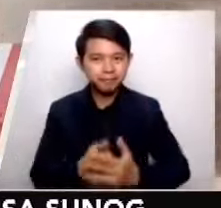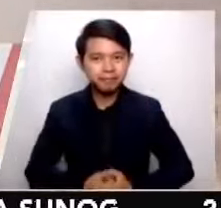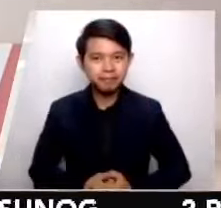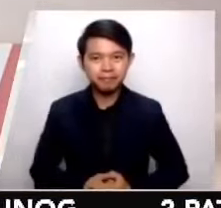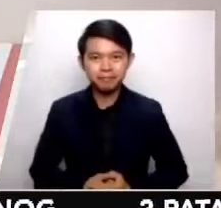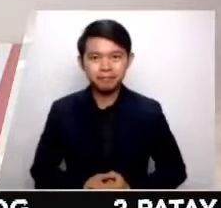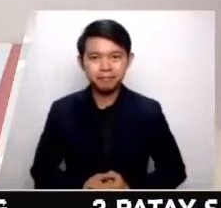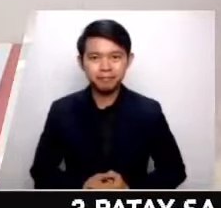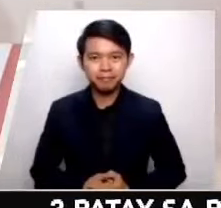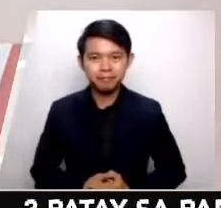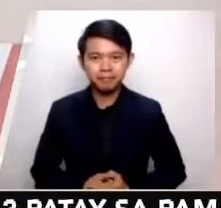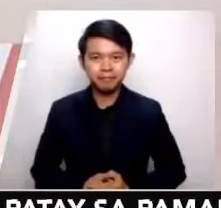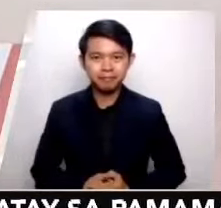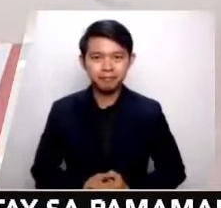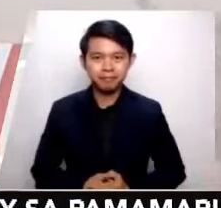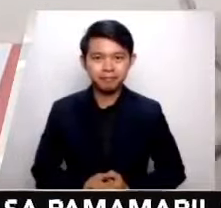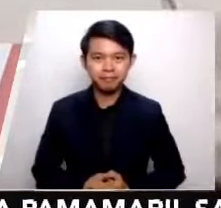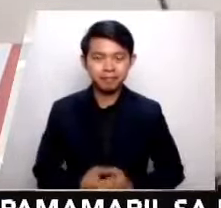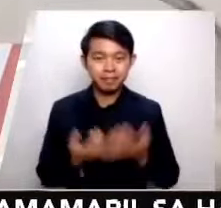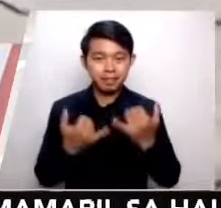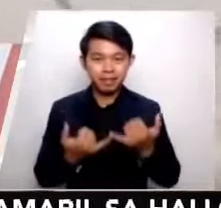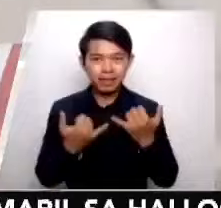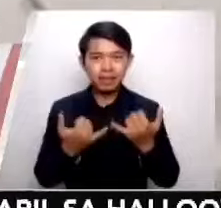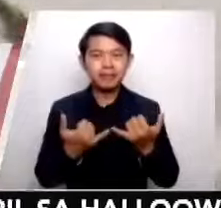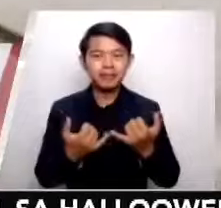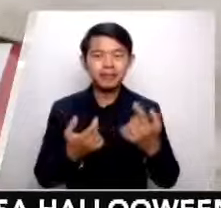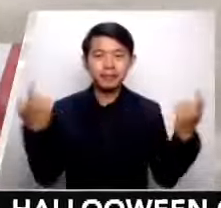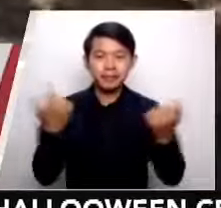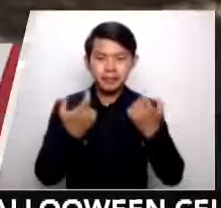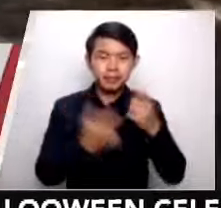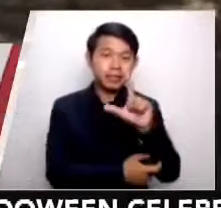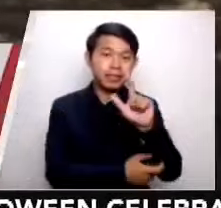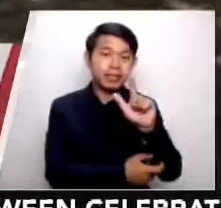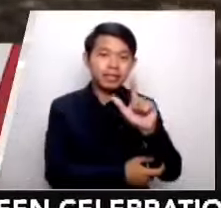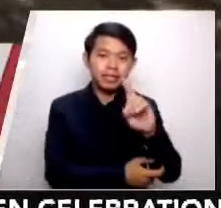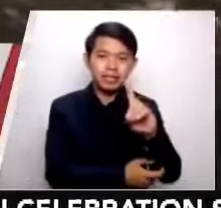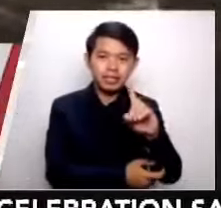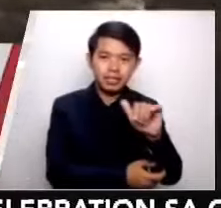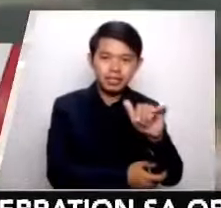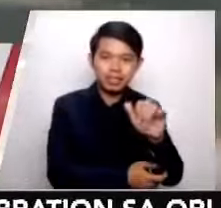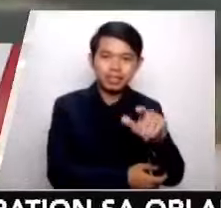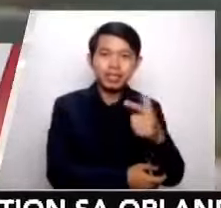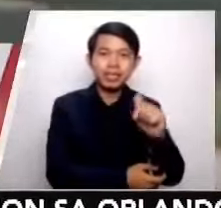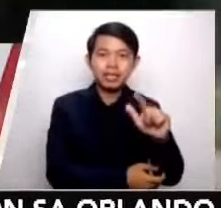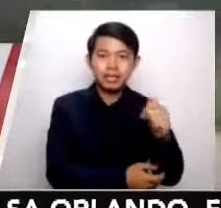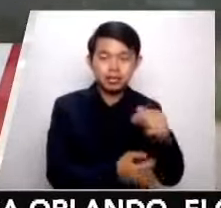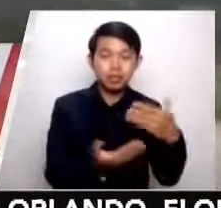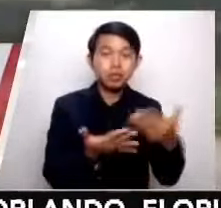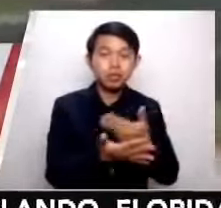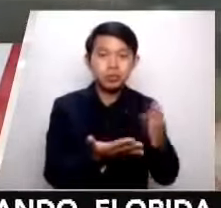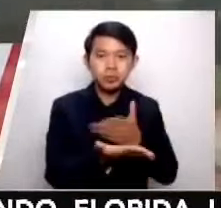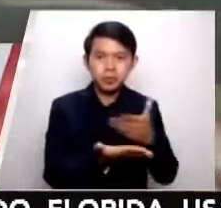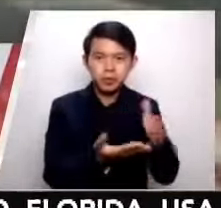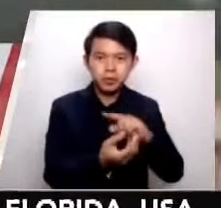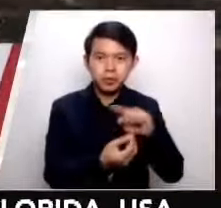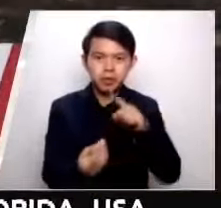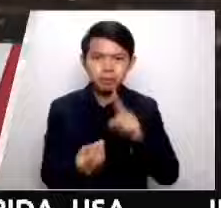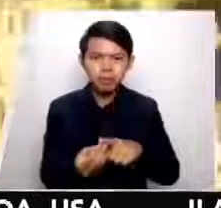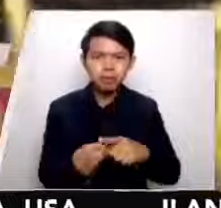In time for Halloween, nirelease ni Lady Gaga ang kanyang bagong music na Disease, which is about facing fears and